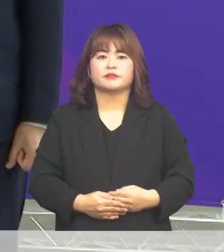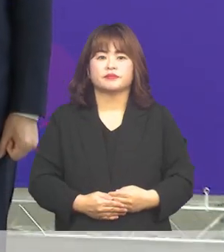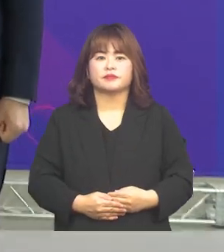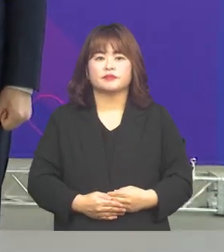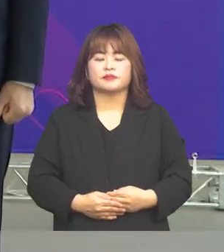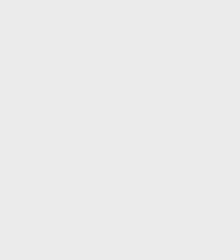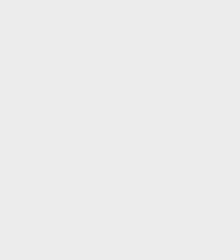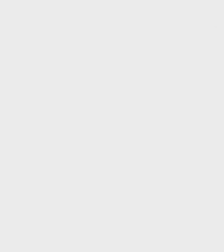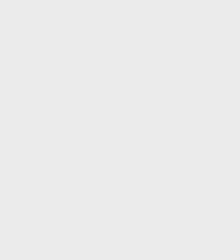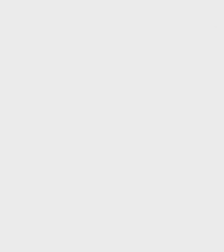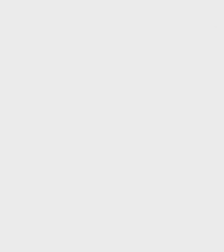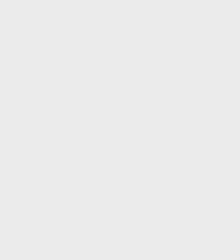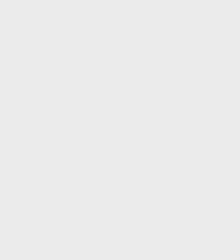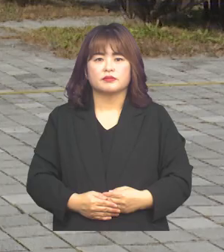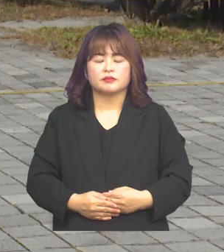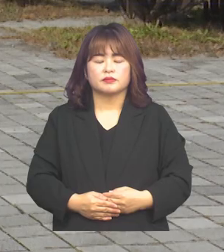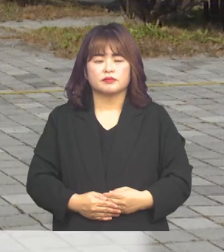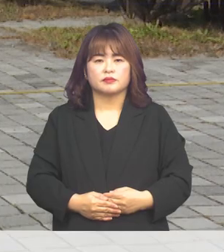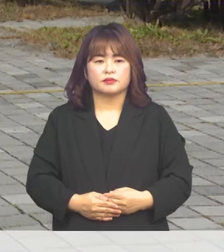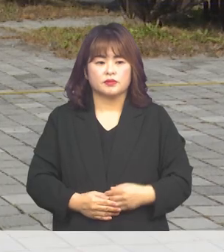강조했습니다.